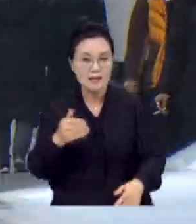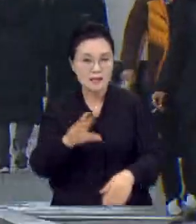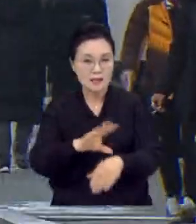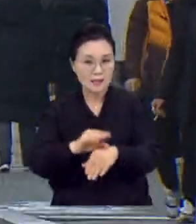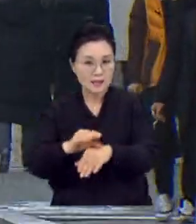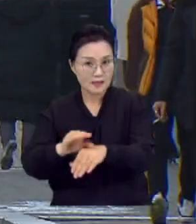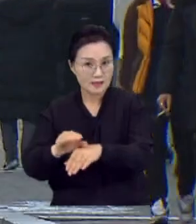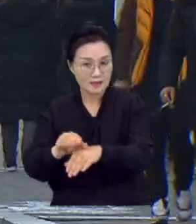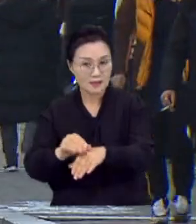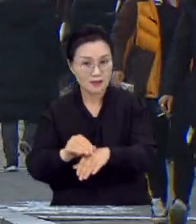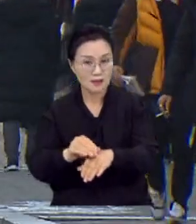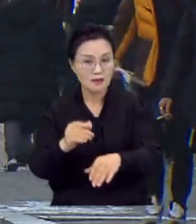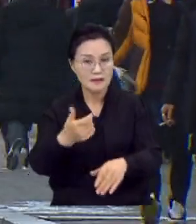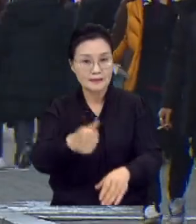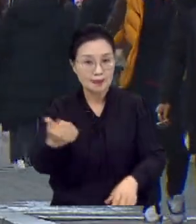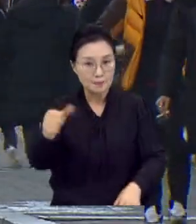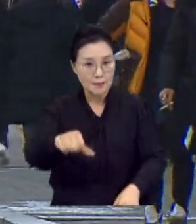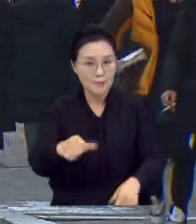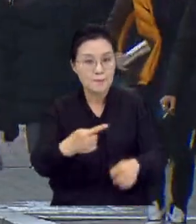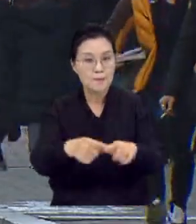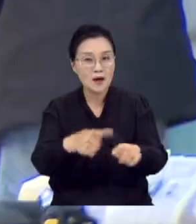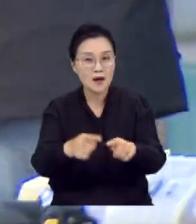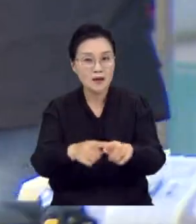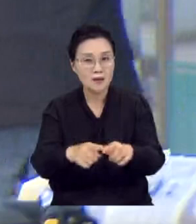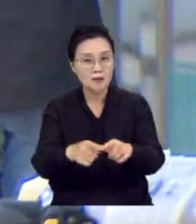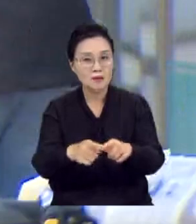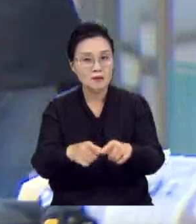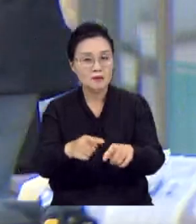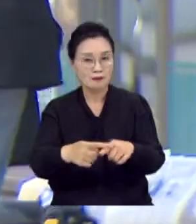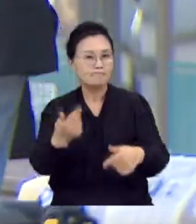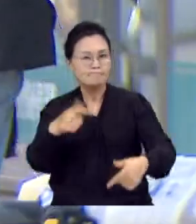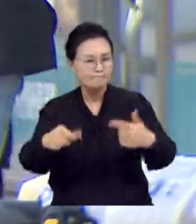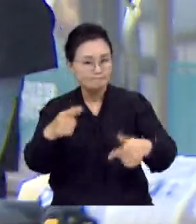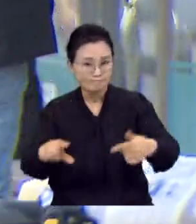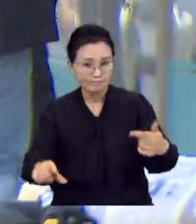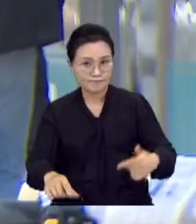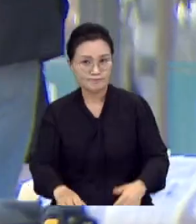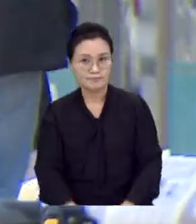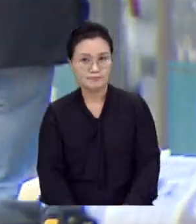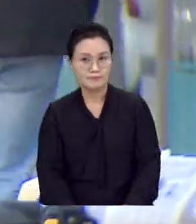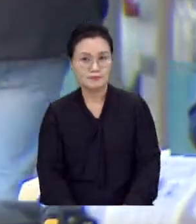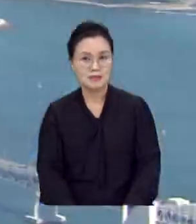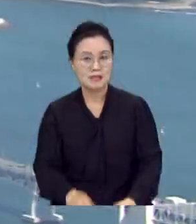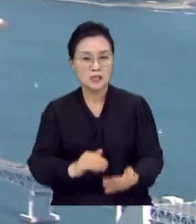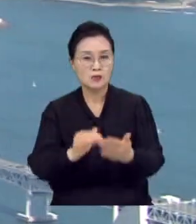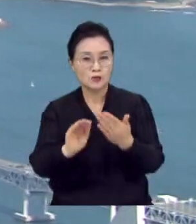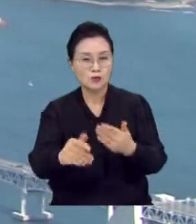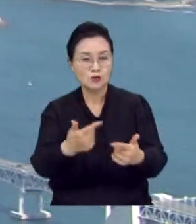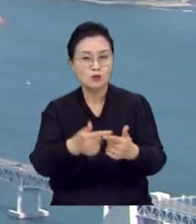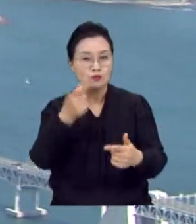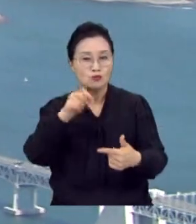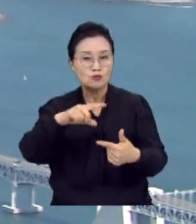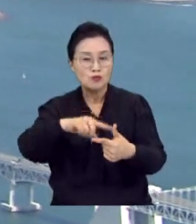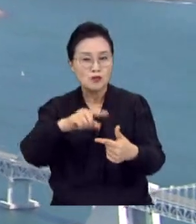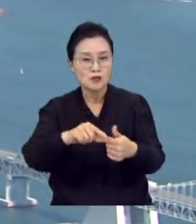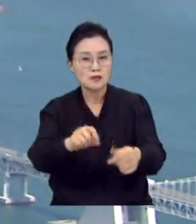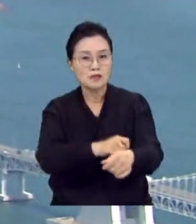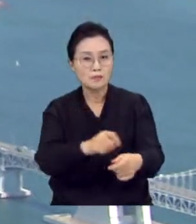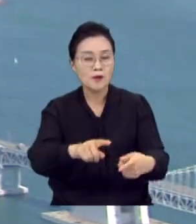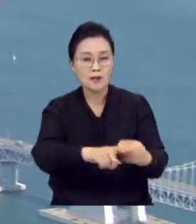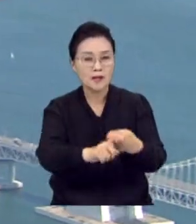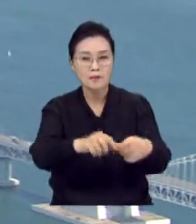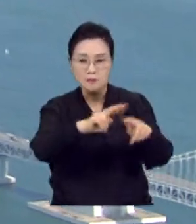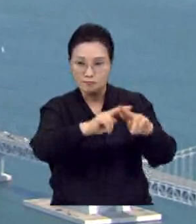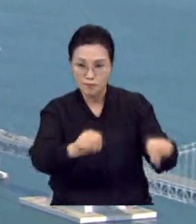방송사 여론조사에서 찬반 평가는 오차범위 안에서 팽팽했습니다 이후 부을경 특별연합 무산이